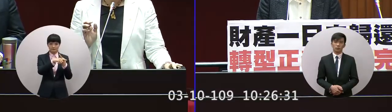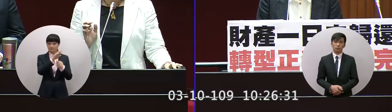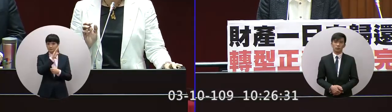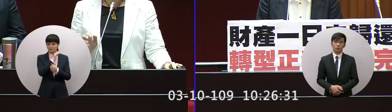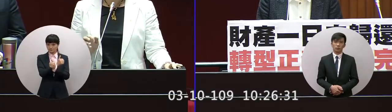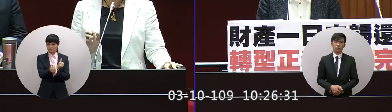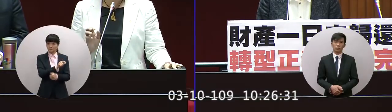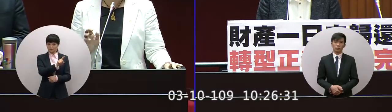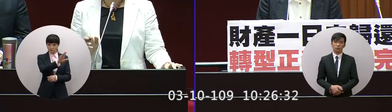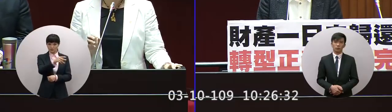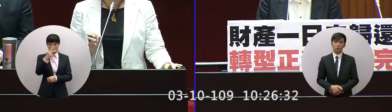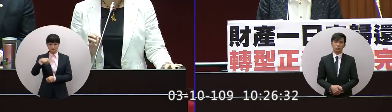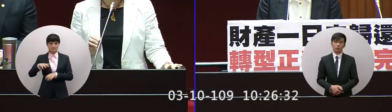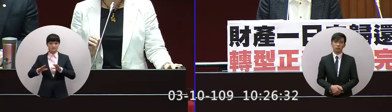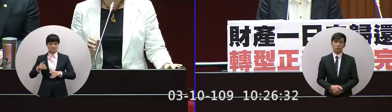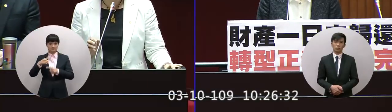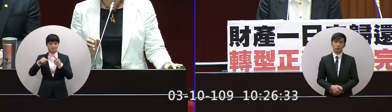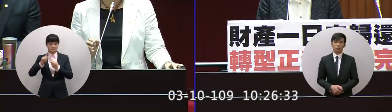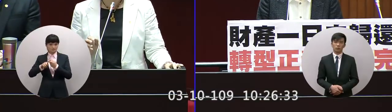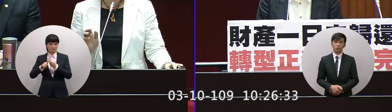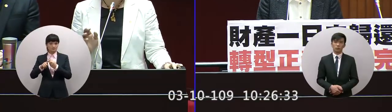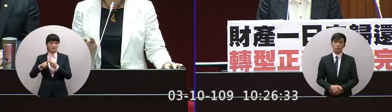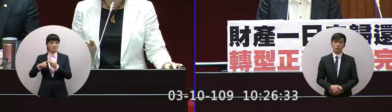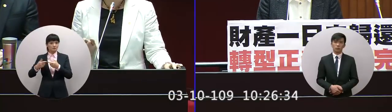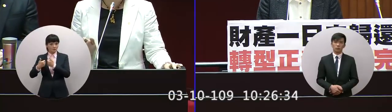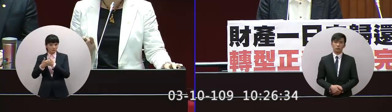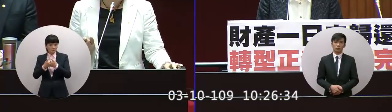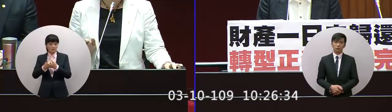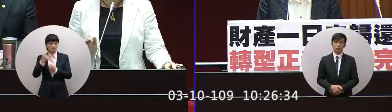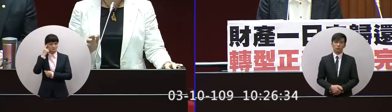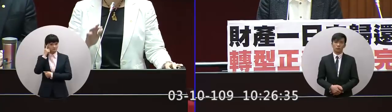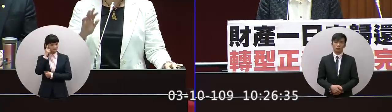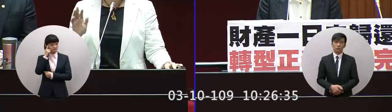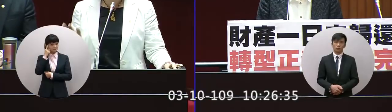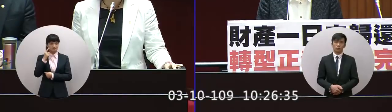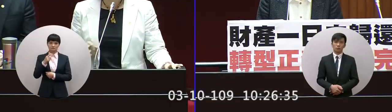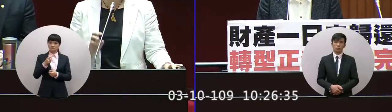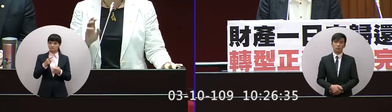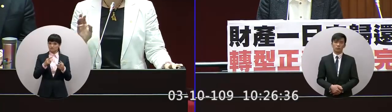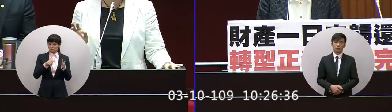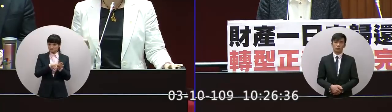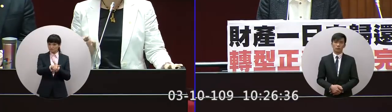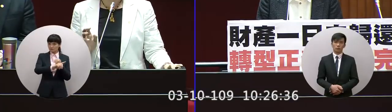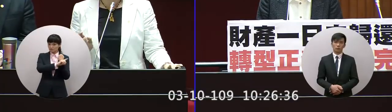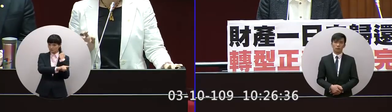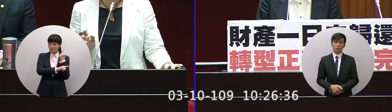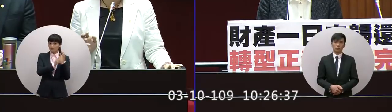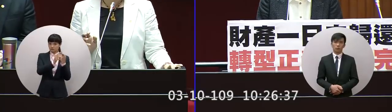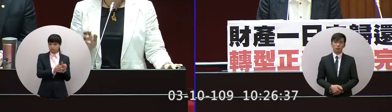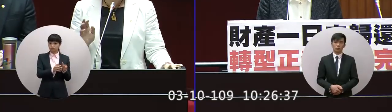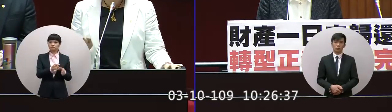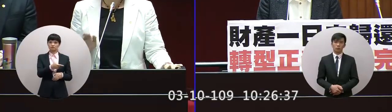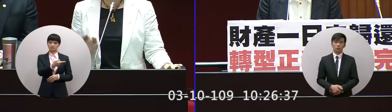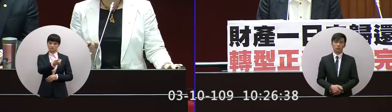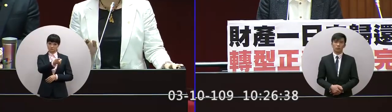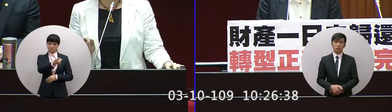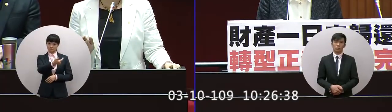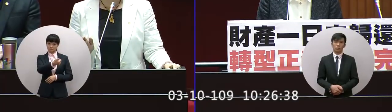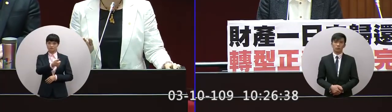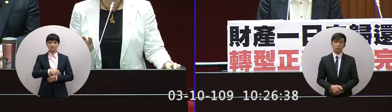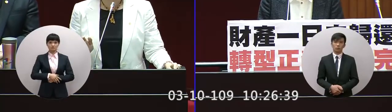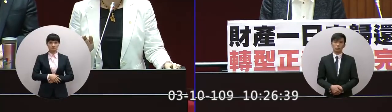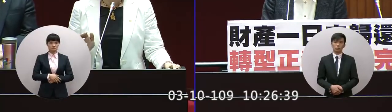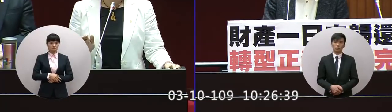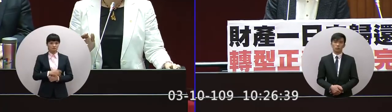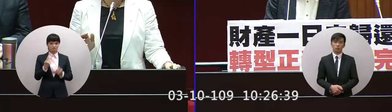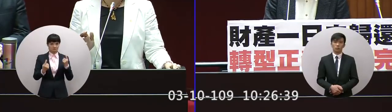会的政策的这个方向比较朝向就是立专法，能够比较严谨、比较完整。我们评估是朝这